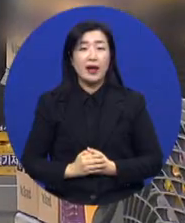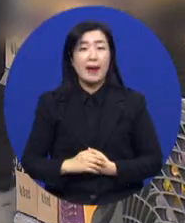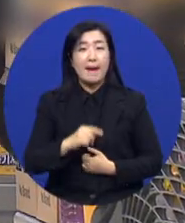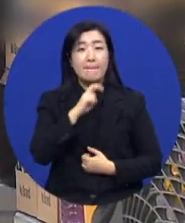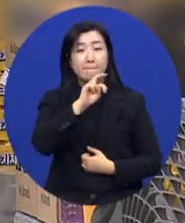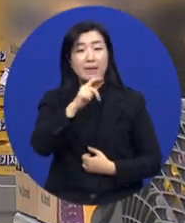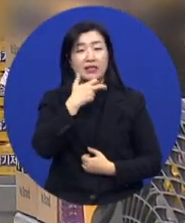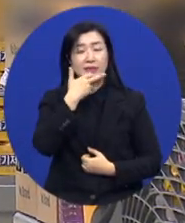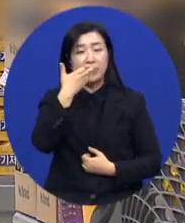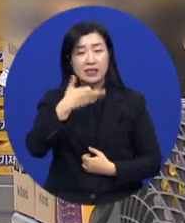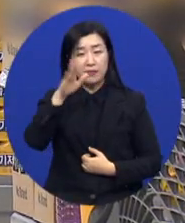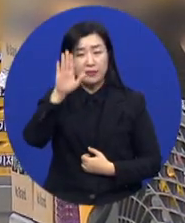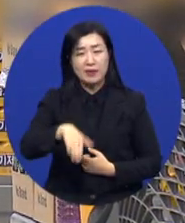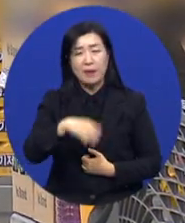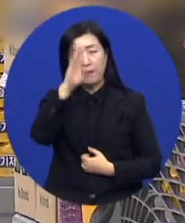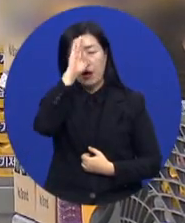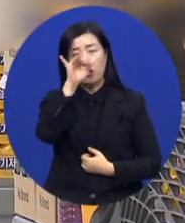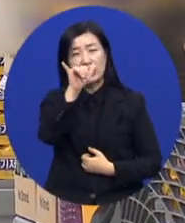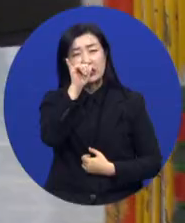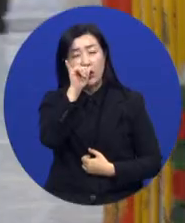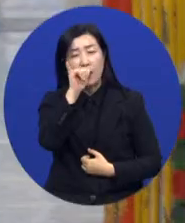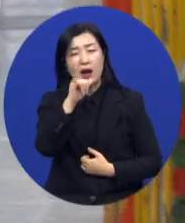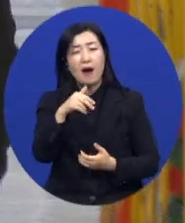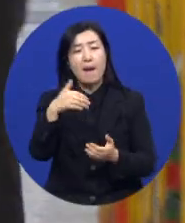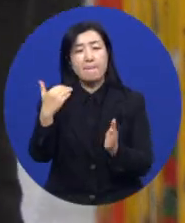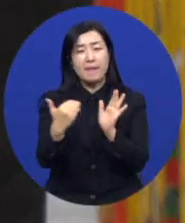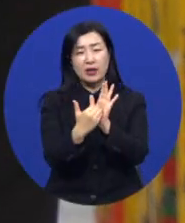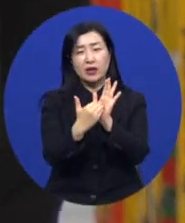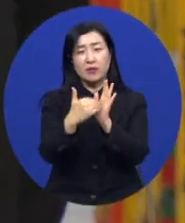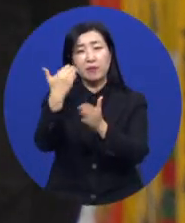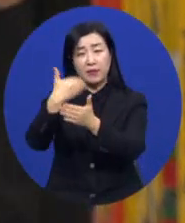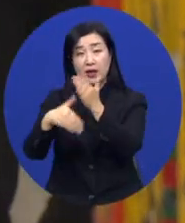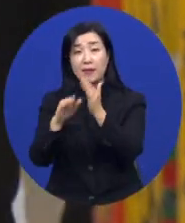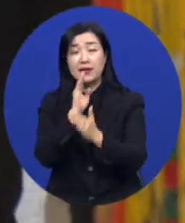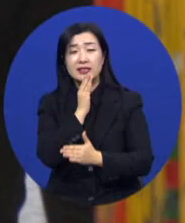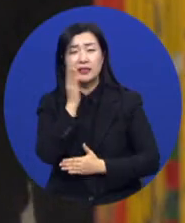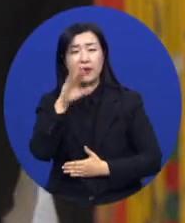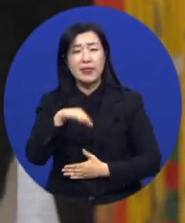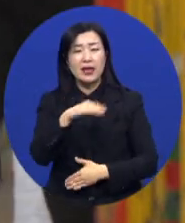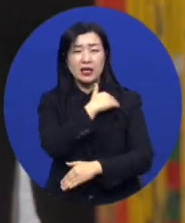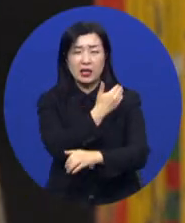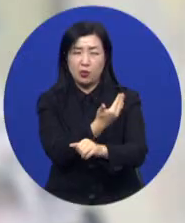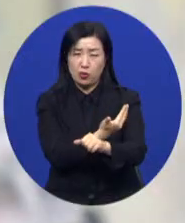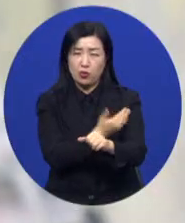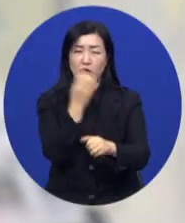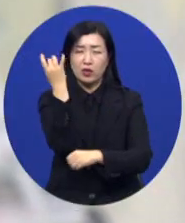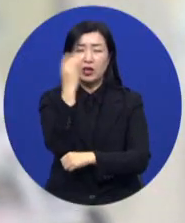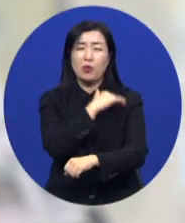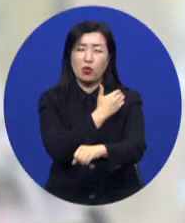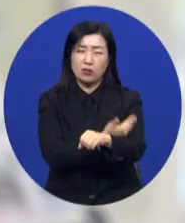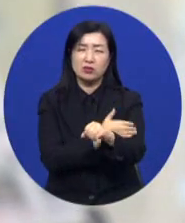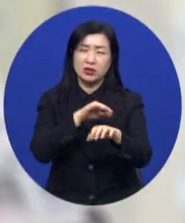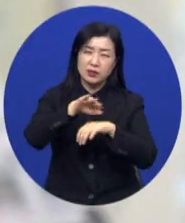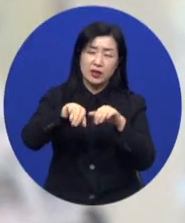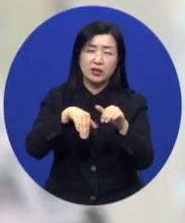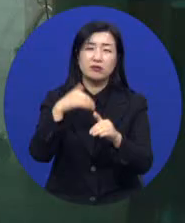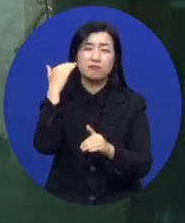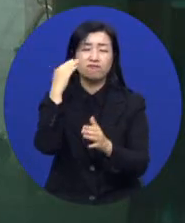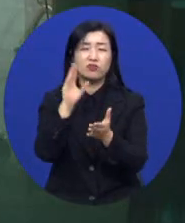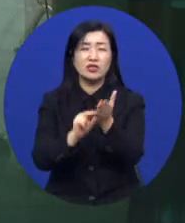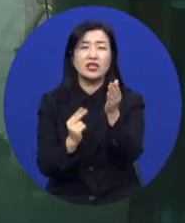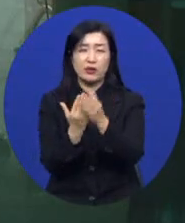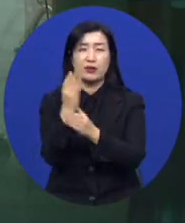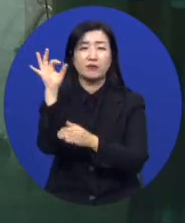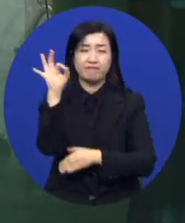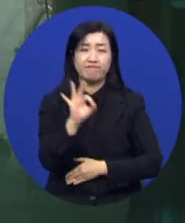18세 2 1화 의학적 사유가 있으면 방역 패스에서 재회 되지만 기본권 침해 논란은 계속될 것으로 보입니다